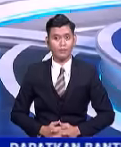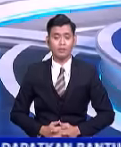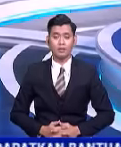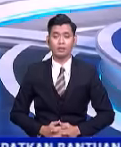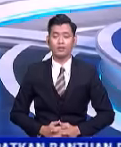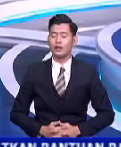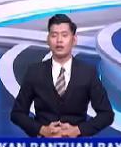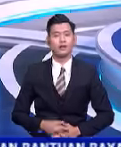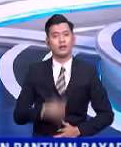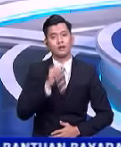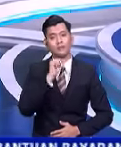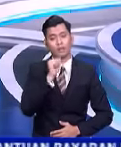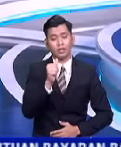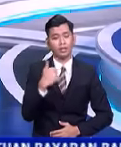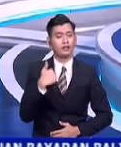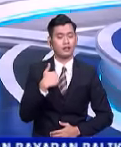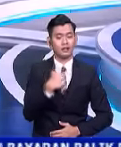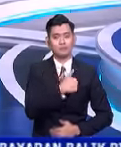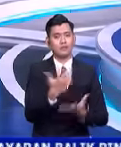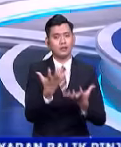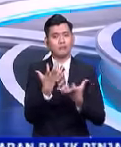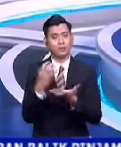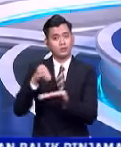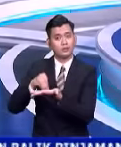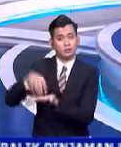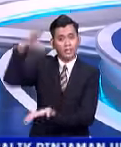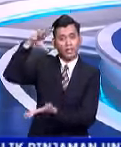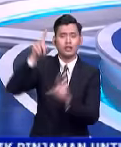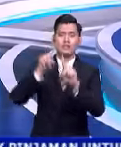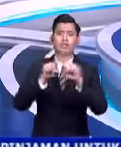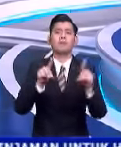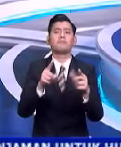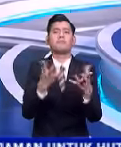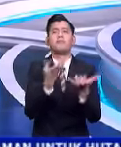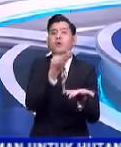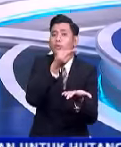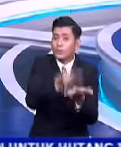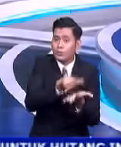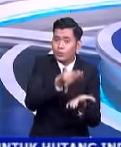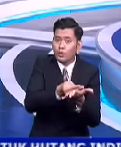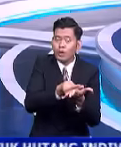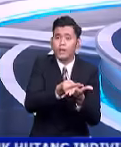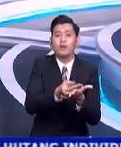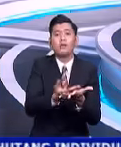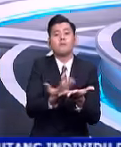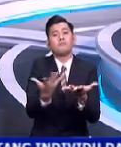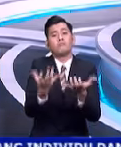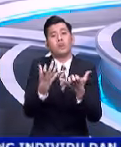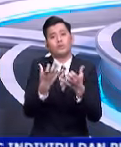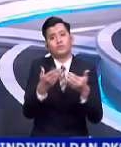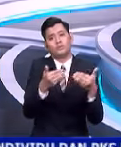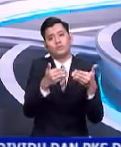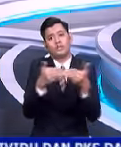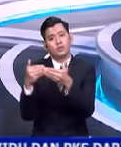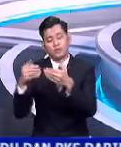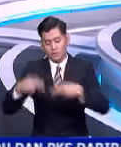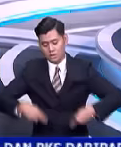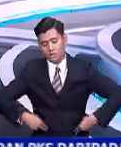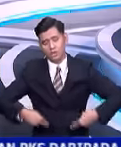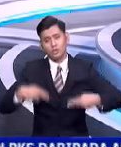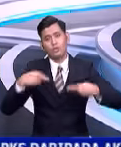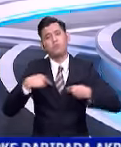Bukan kemewahan yang kami cari tetapi hanya peluang untuk meneruskan kelangsungan hidup. Demikian